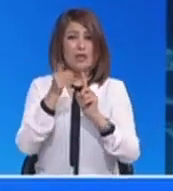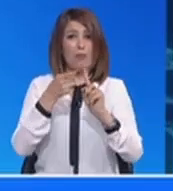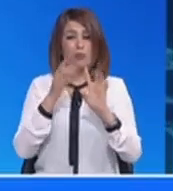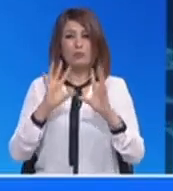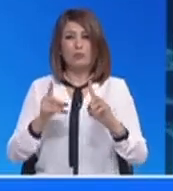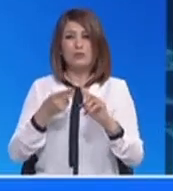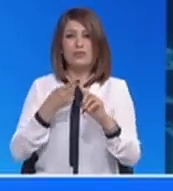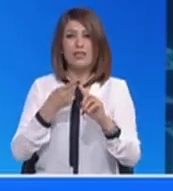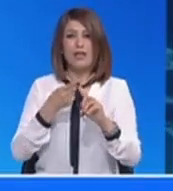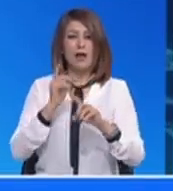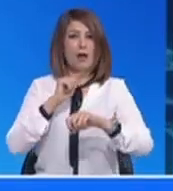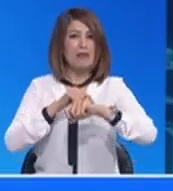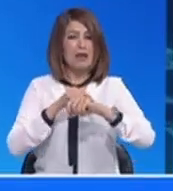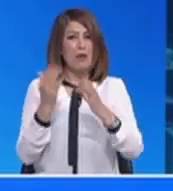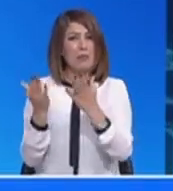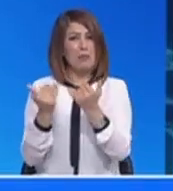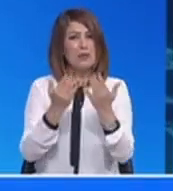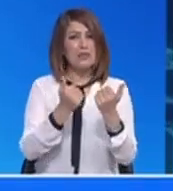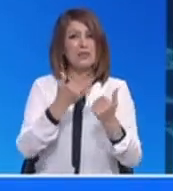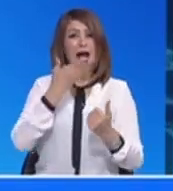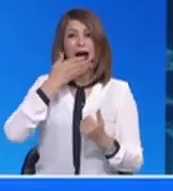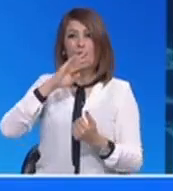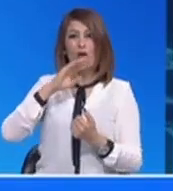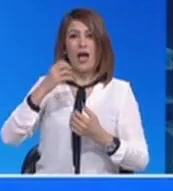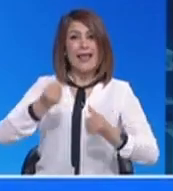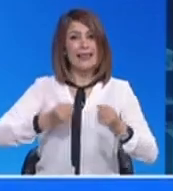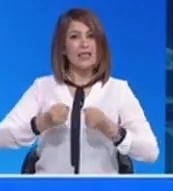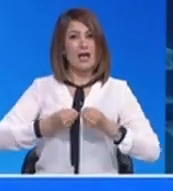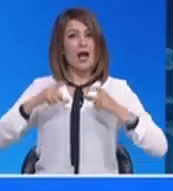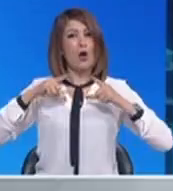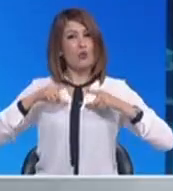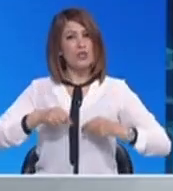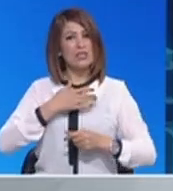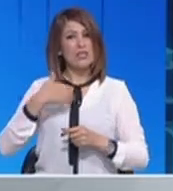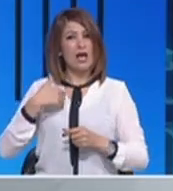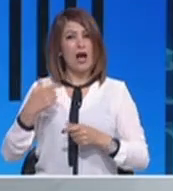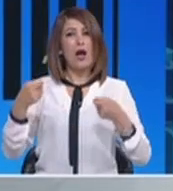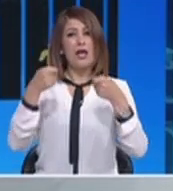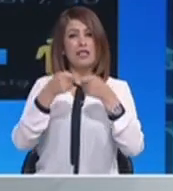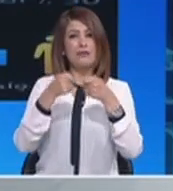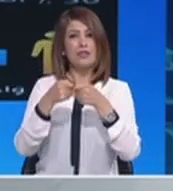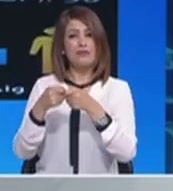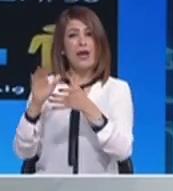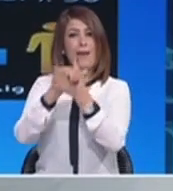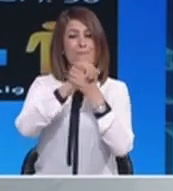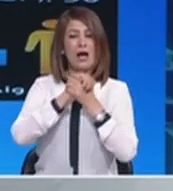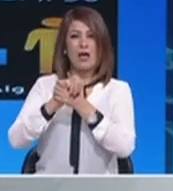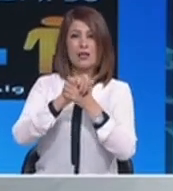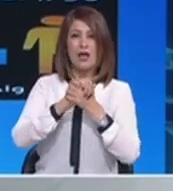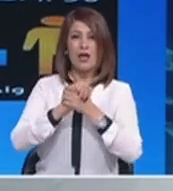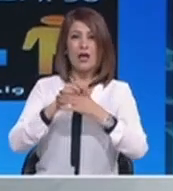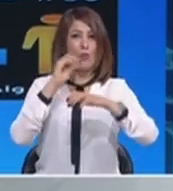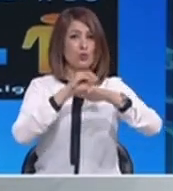الوقت اللازم اه الحمد لله الاداره ويقف مع ان الوزراء ويقف مع انا اجي احكي فيه شيء